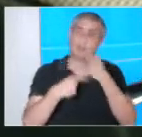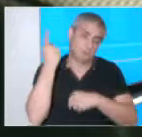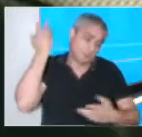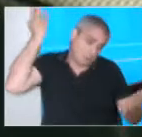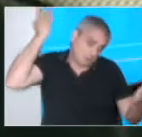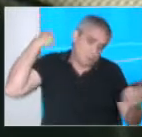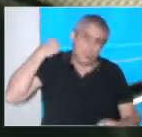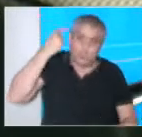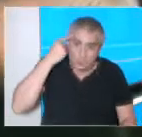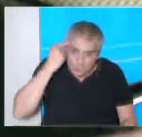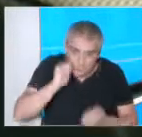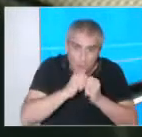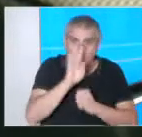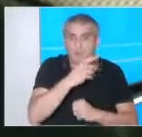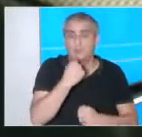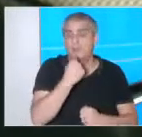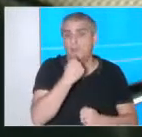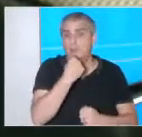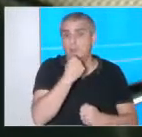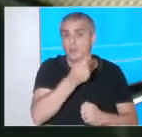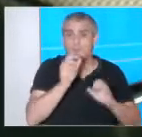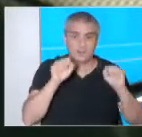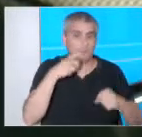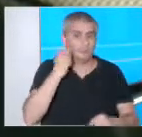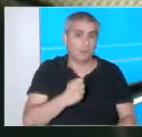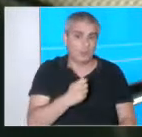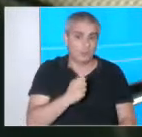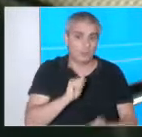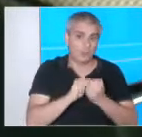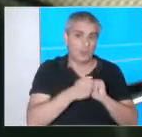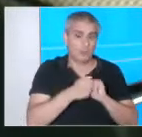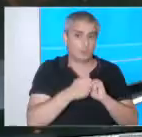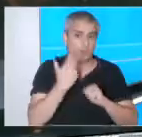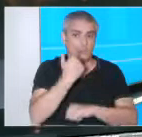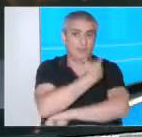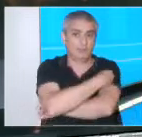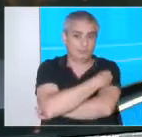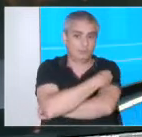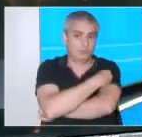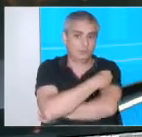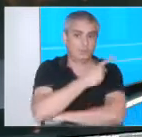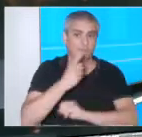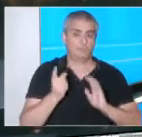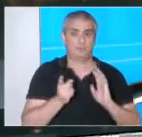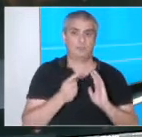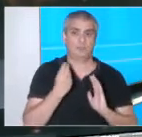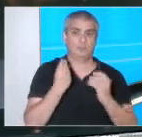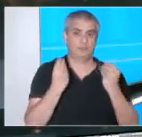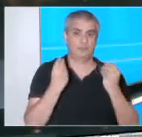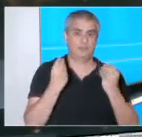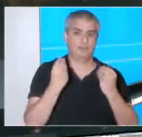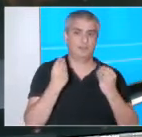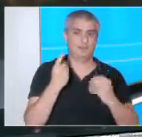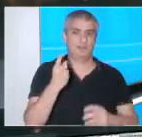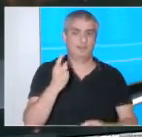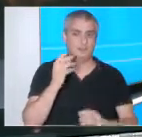אנחנו יודעים... או שנתניהו אמר לנשיא אוקראינה. או שאנחנו יודעים שהיה חיסונים. לא תמוך שבנט או נתניהו. והפעם